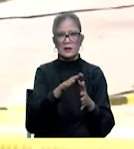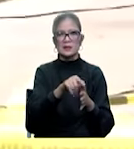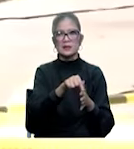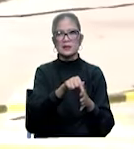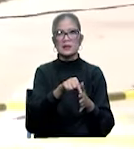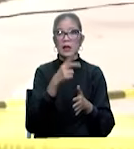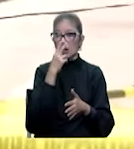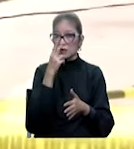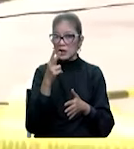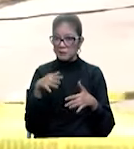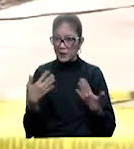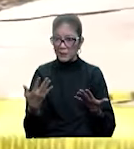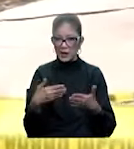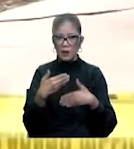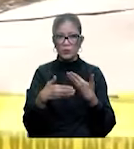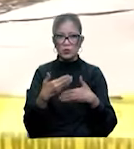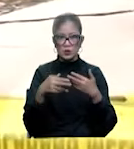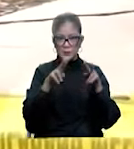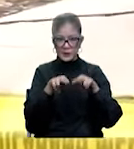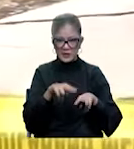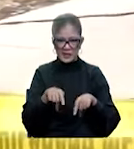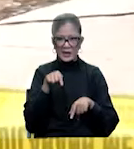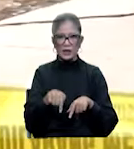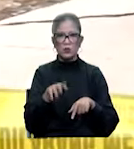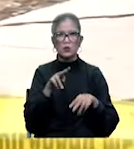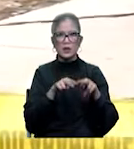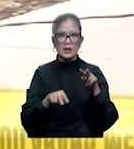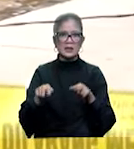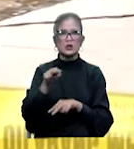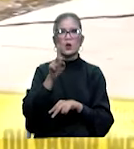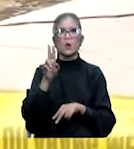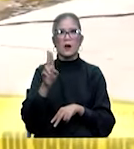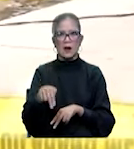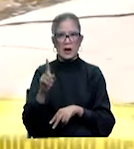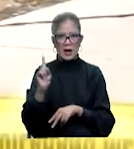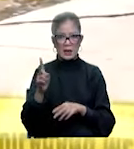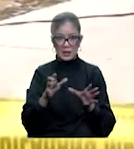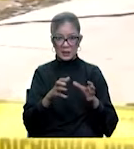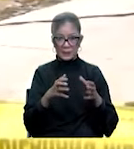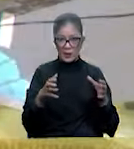nanti seperti apa proses analisis dan juga proses peninjauan yang akan dilakukan oleh sejumlah tim gabungan.